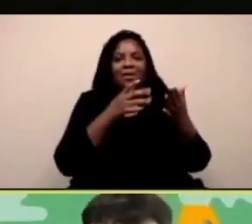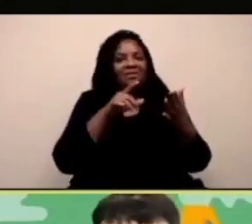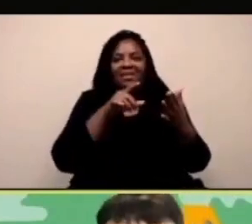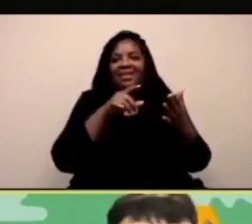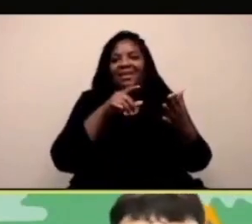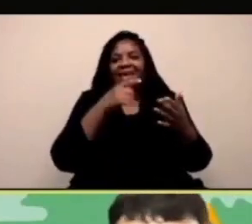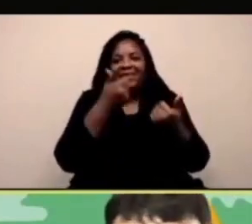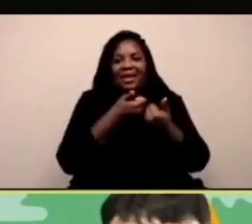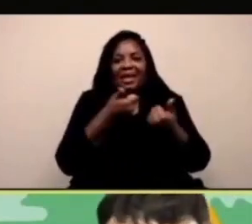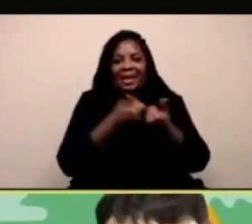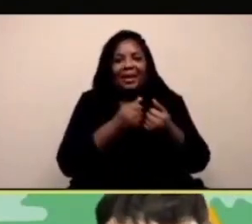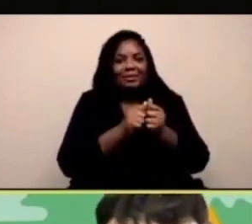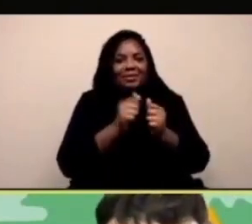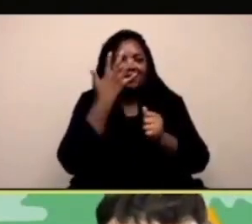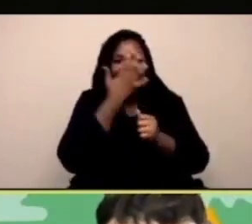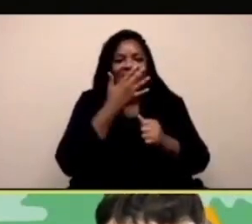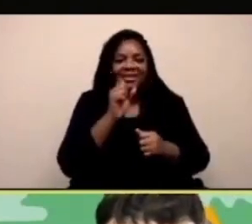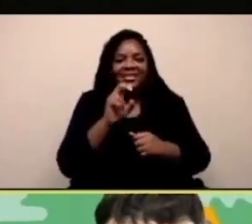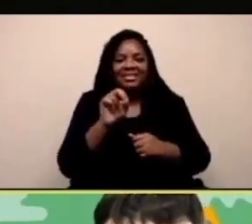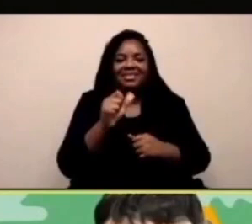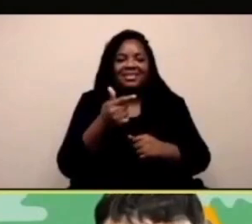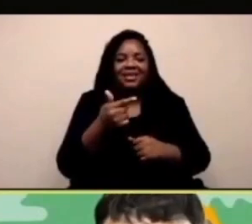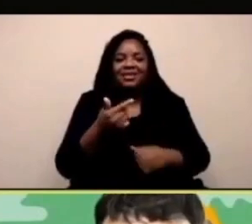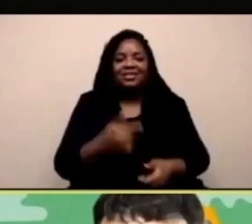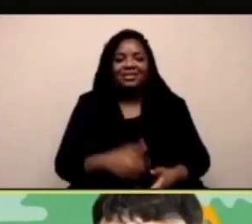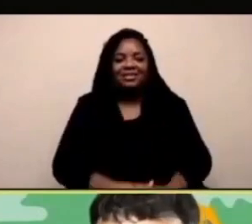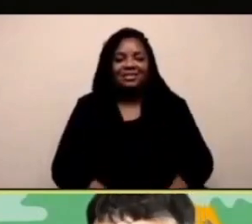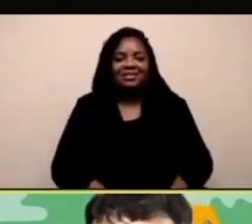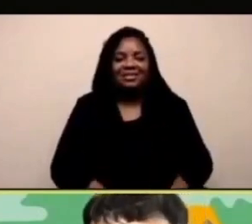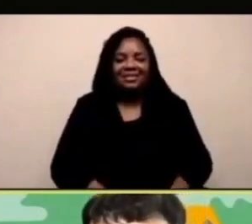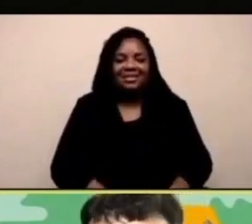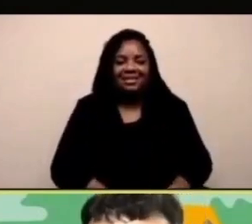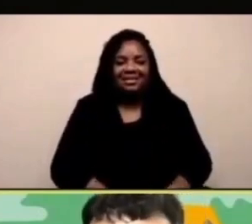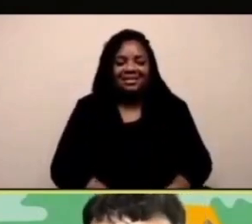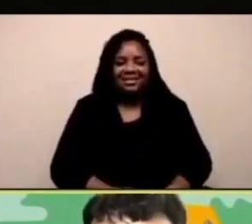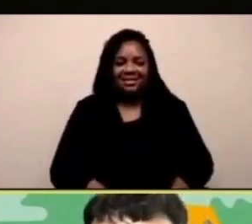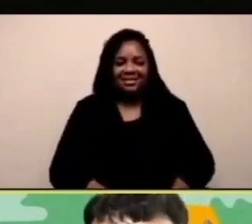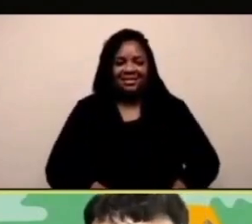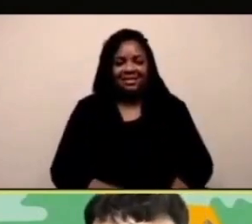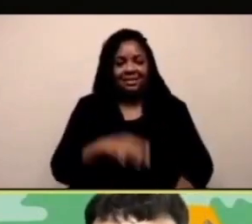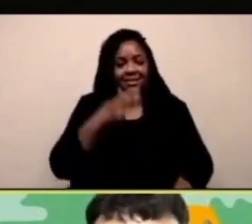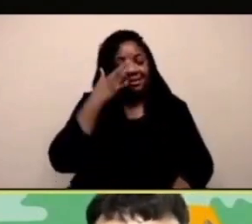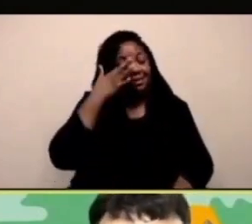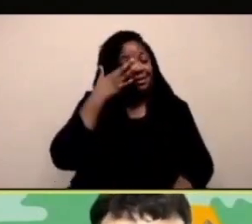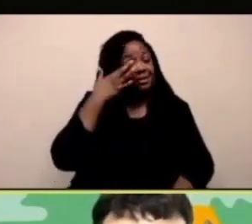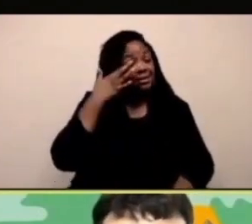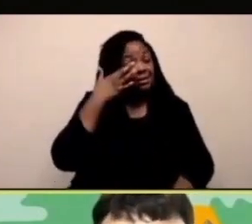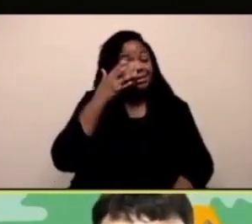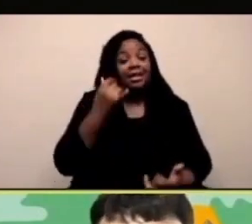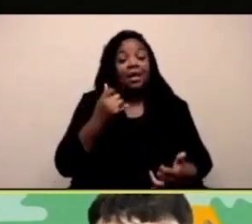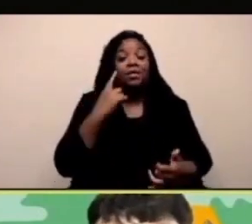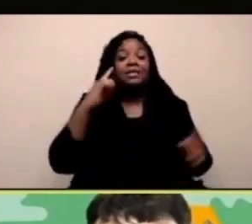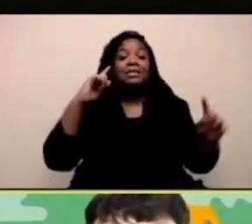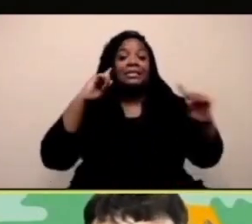いうイチゴがあとぶつからないようにあと避けていくとそういうゲームは使えます